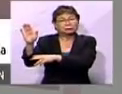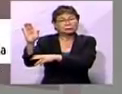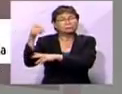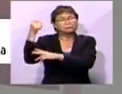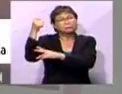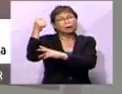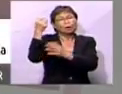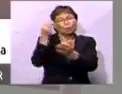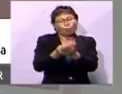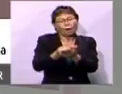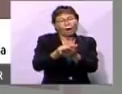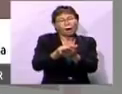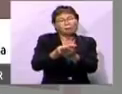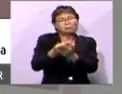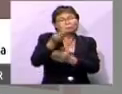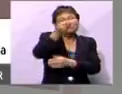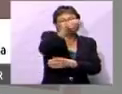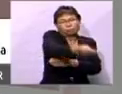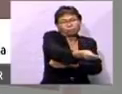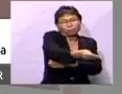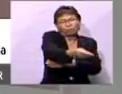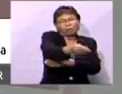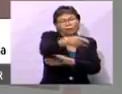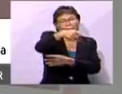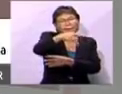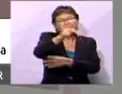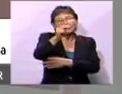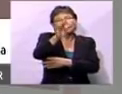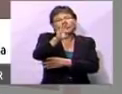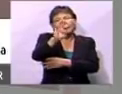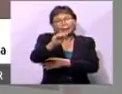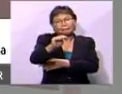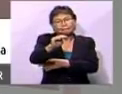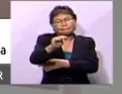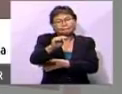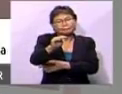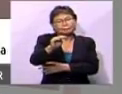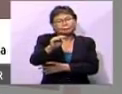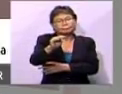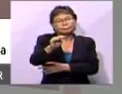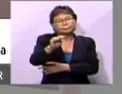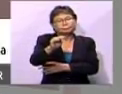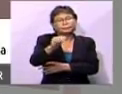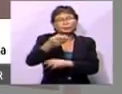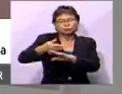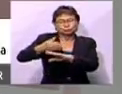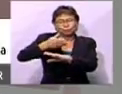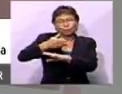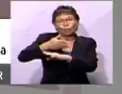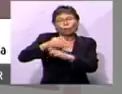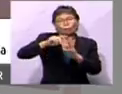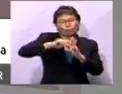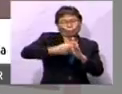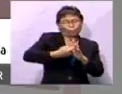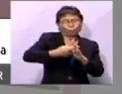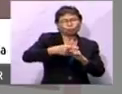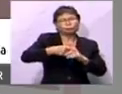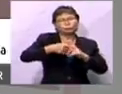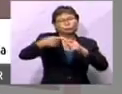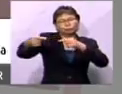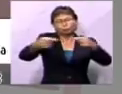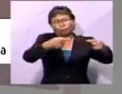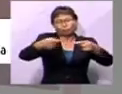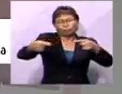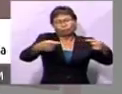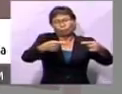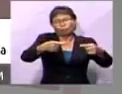menyerahkan hadiah wang kemenangan kepada Persekutuan Kebangsaan Berbasikal Malaysia PKBM sebelum bermulanya saingan